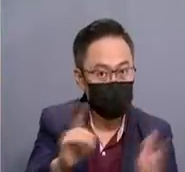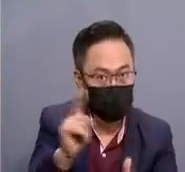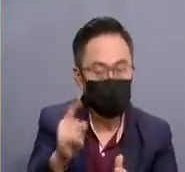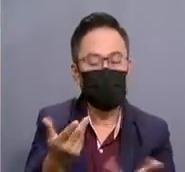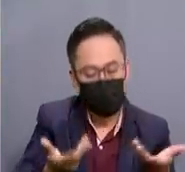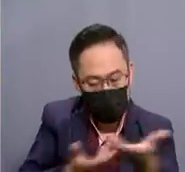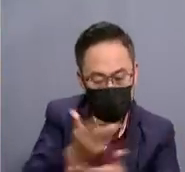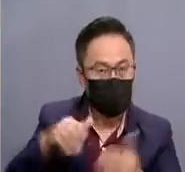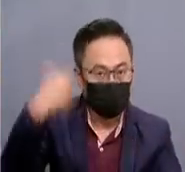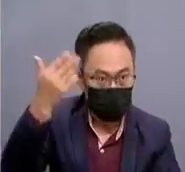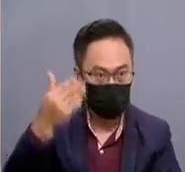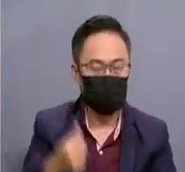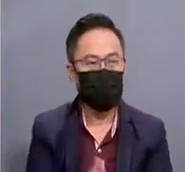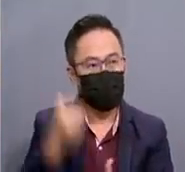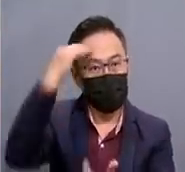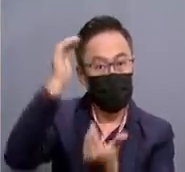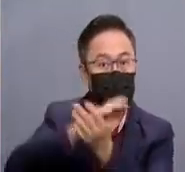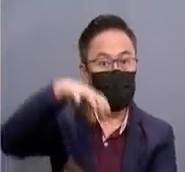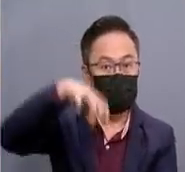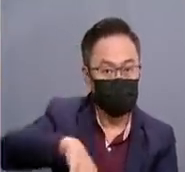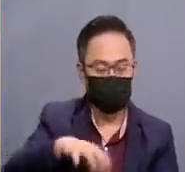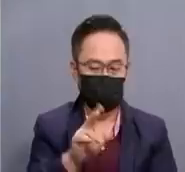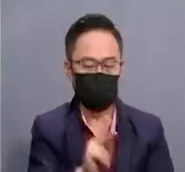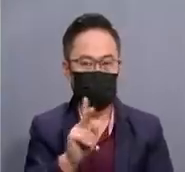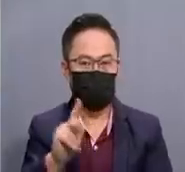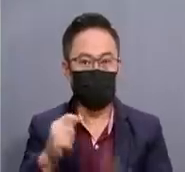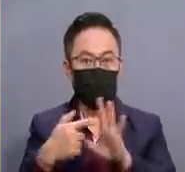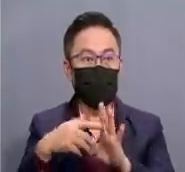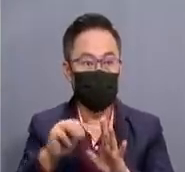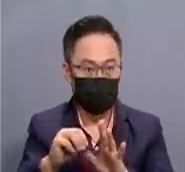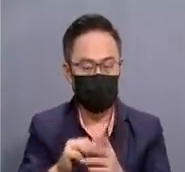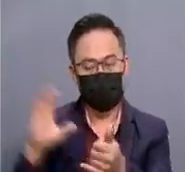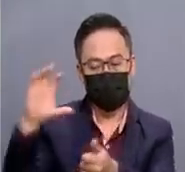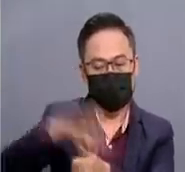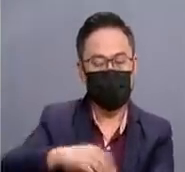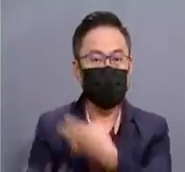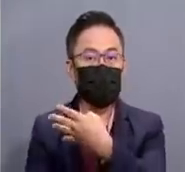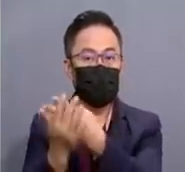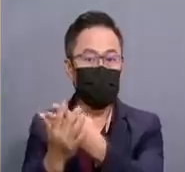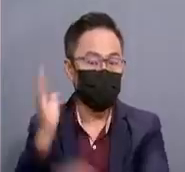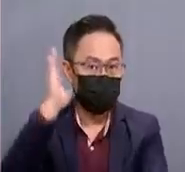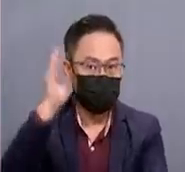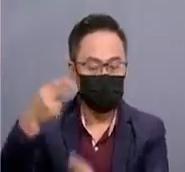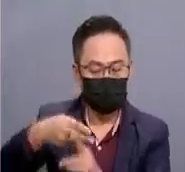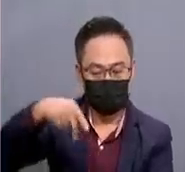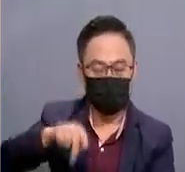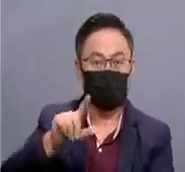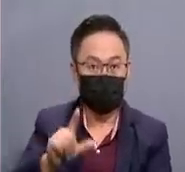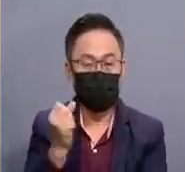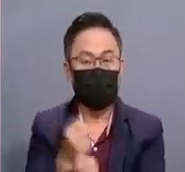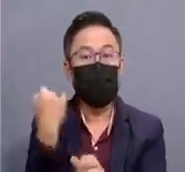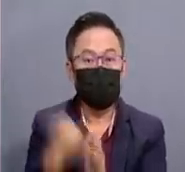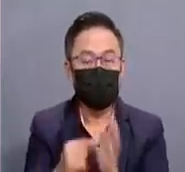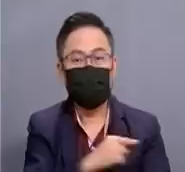บรรยากาศบริเวณสภ.กกตูมอำเภอดงหลวงจังหวัดมุกดาหารสถานที่ควบคุมตัวนายชัยพลวิภาหรือลุงพลผู้ต้องหาคดีฆาตกรรมปริศนาเด็กหญิ